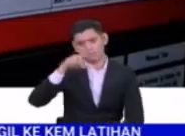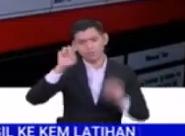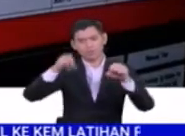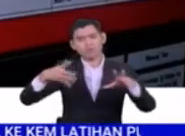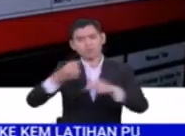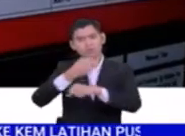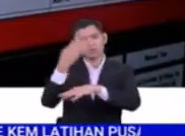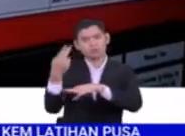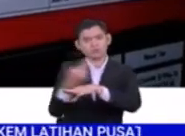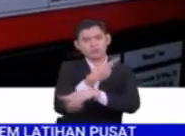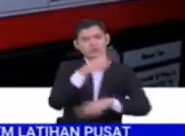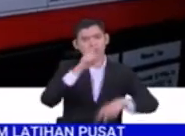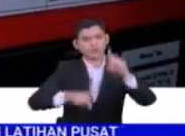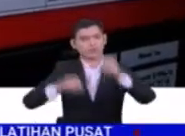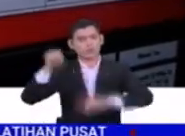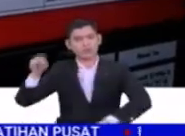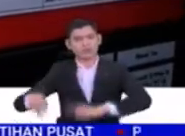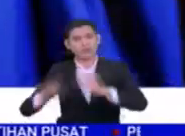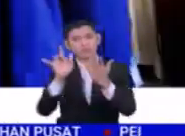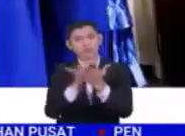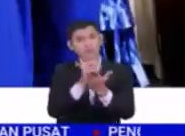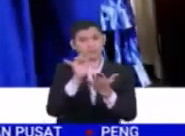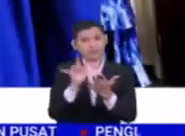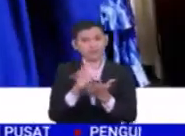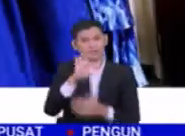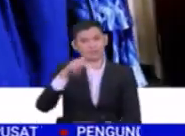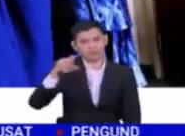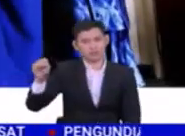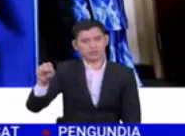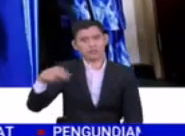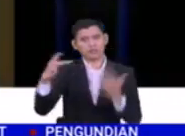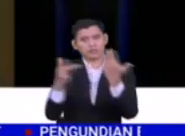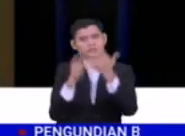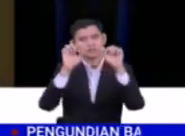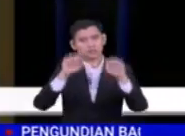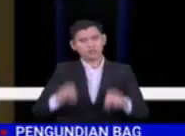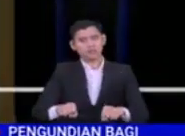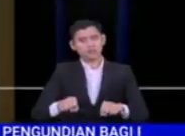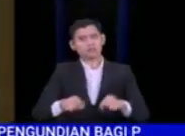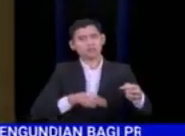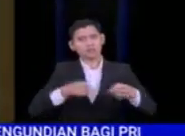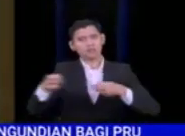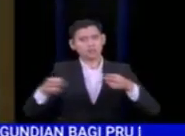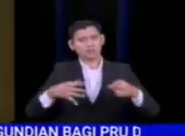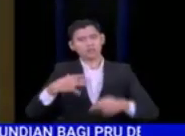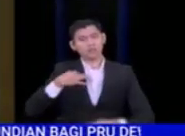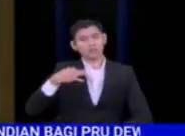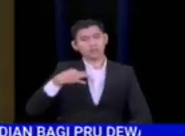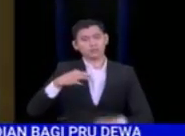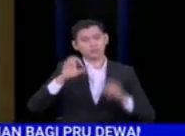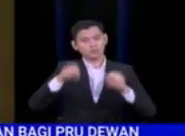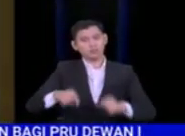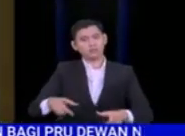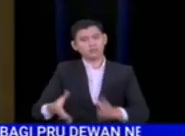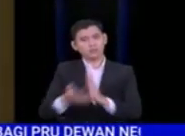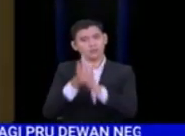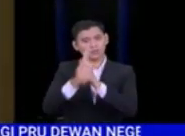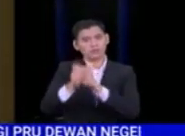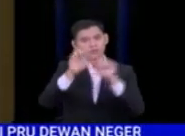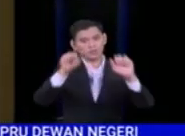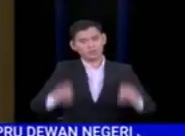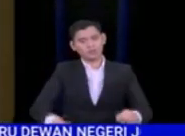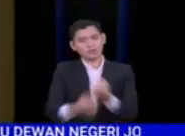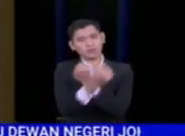dapat digunakan dalam berbagai aplikasi teknologi ini juga membolehkan pengurusan jubah menjadi lebih cukup serta